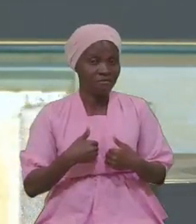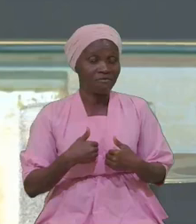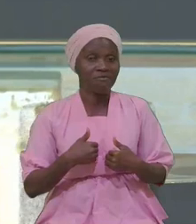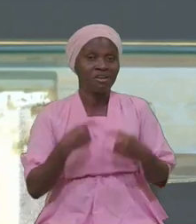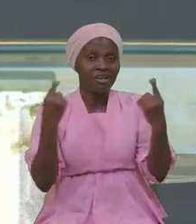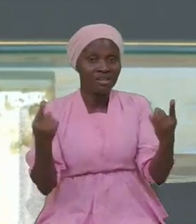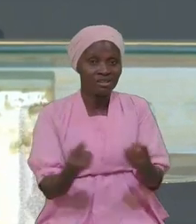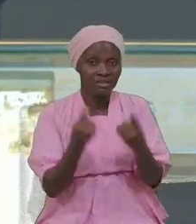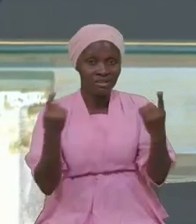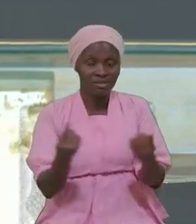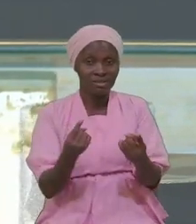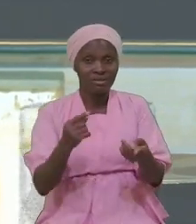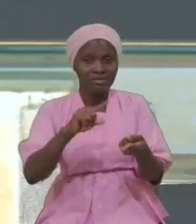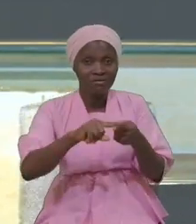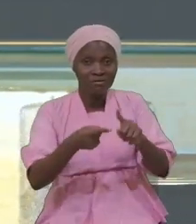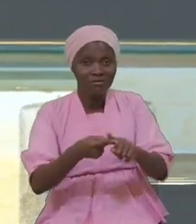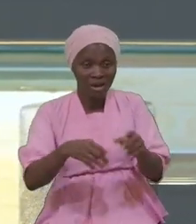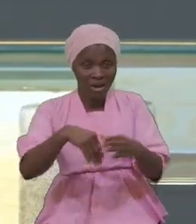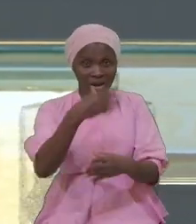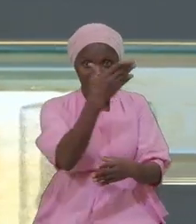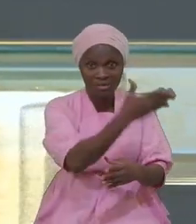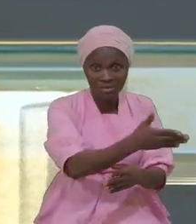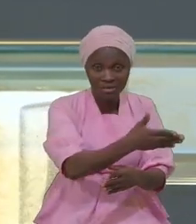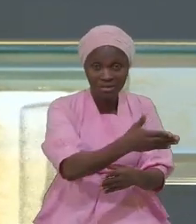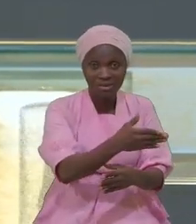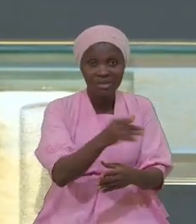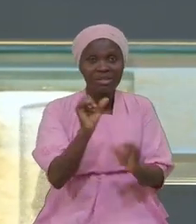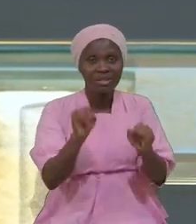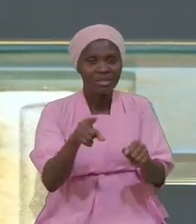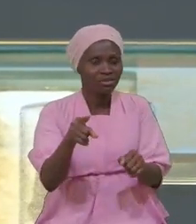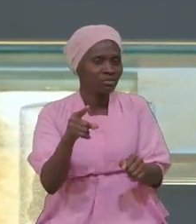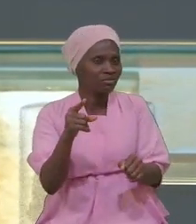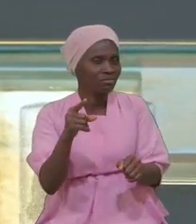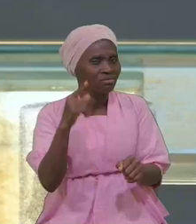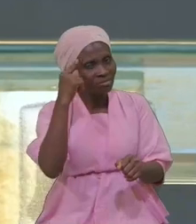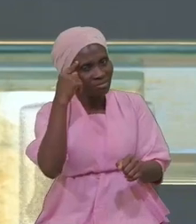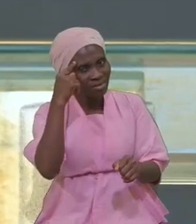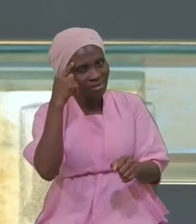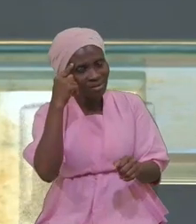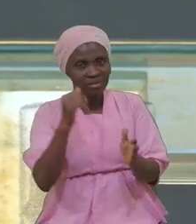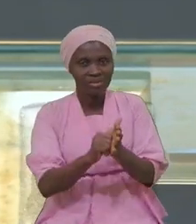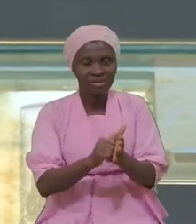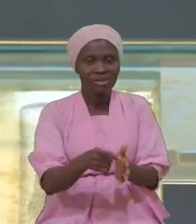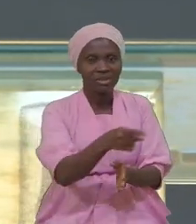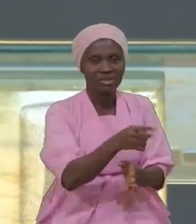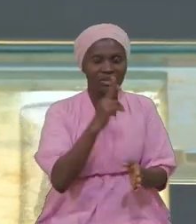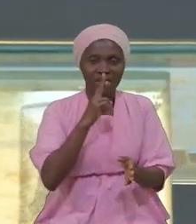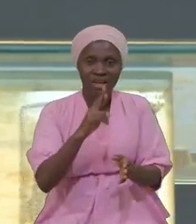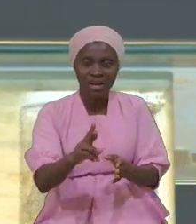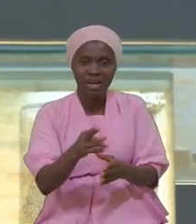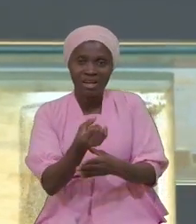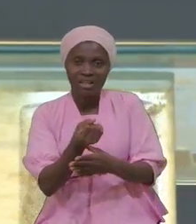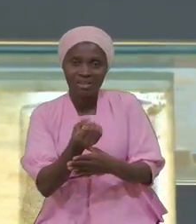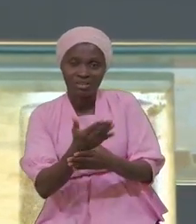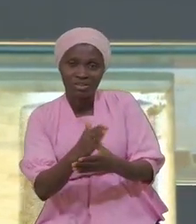des actions abominables? Pouvez-vous imaginer? Cette personne partage sur